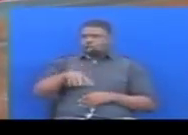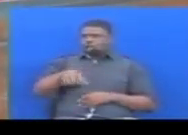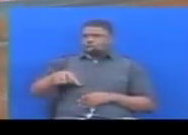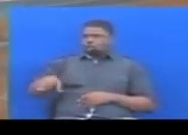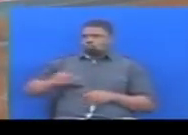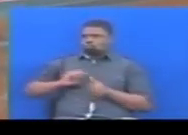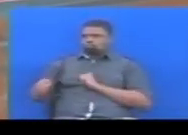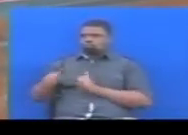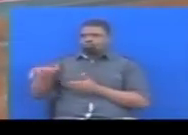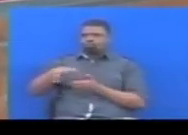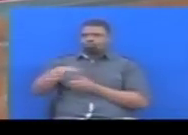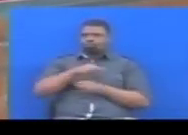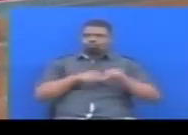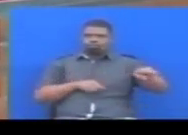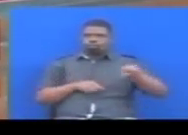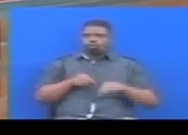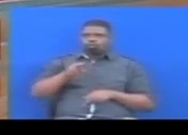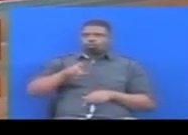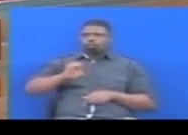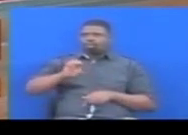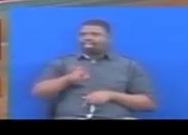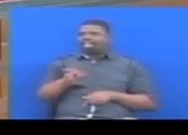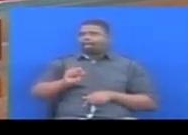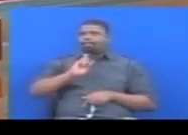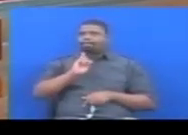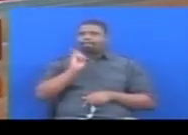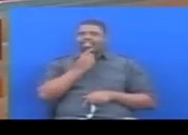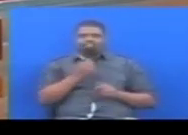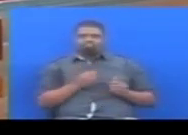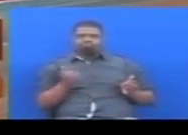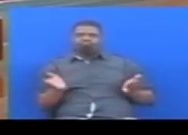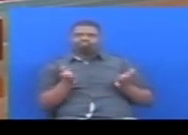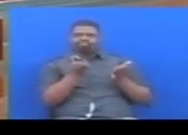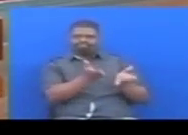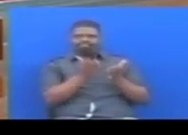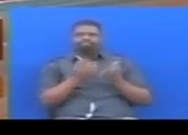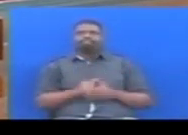huo? Naibu Waziri Abdalla Ulega anaenda kutoa majibu.